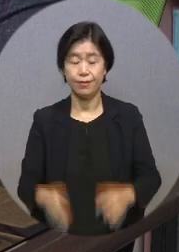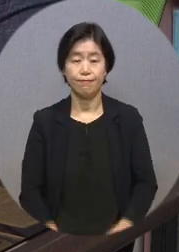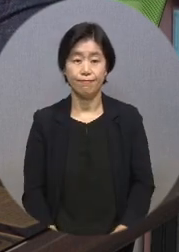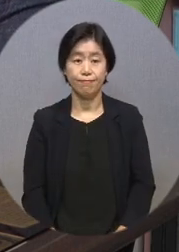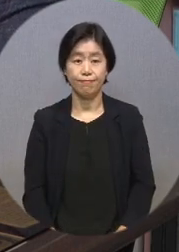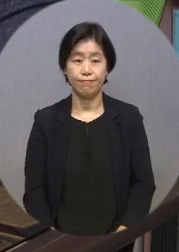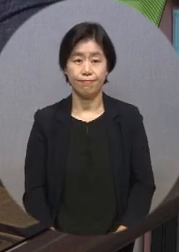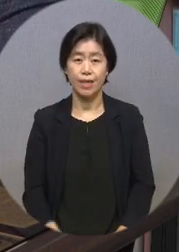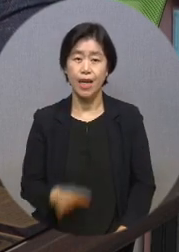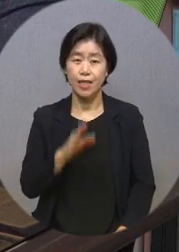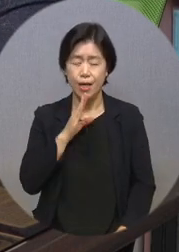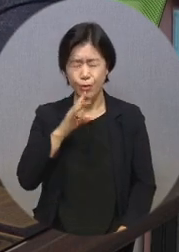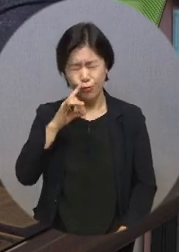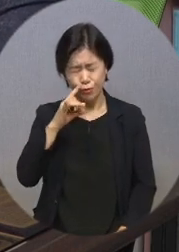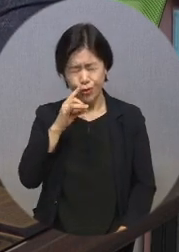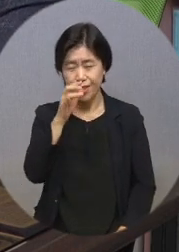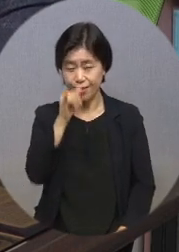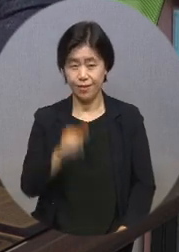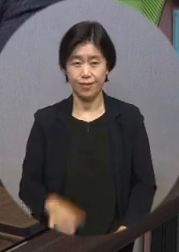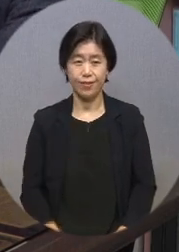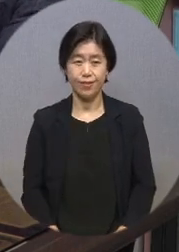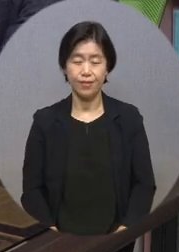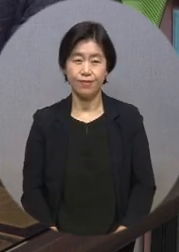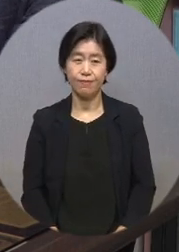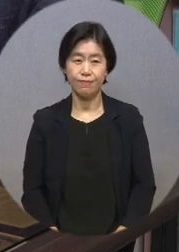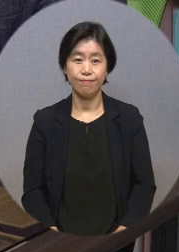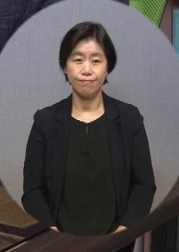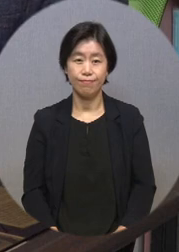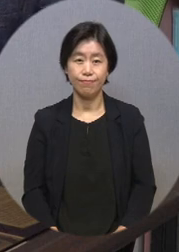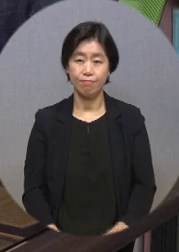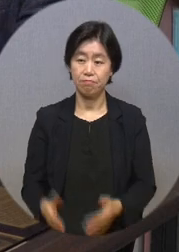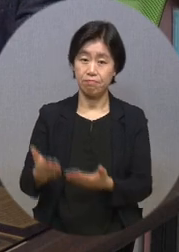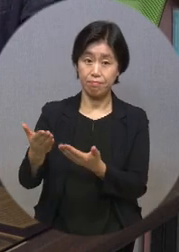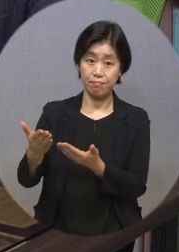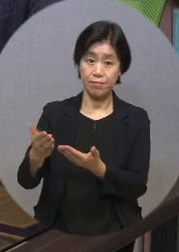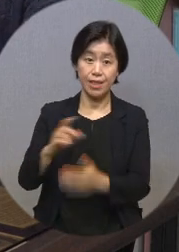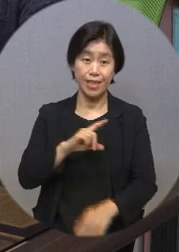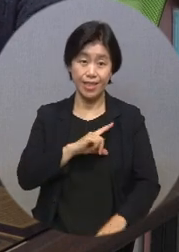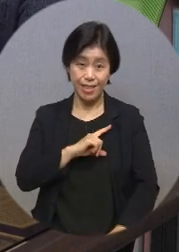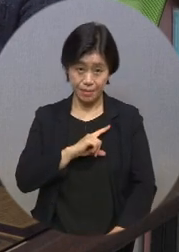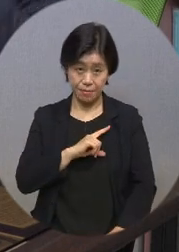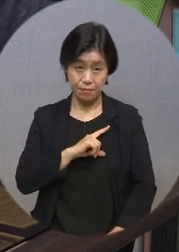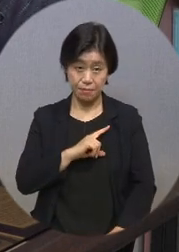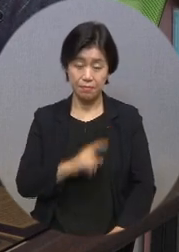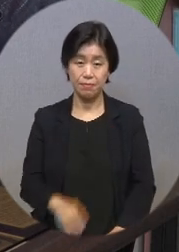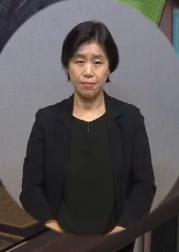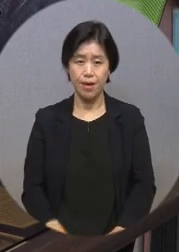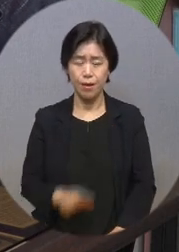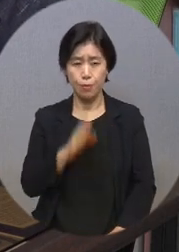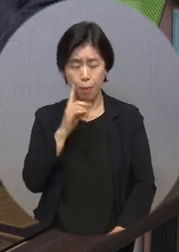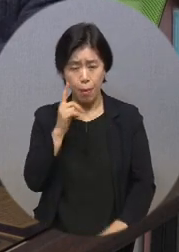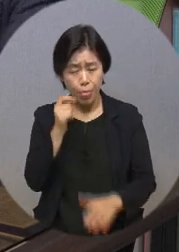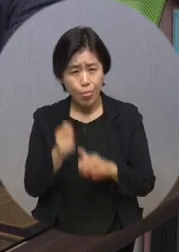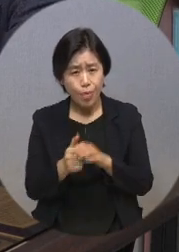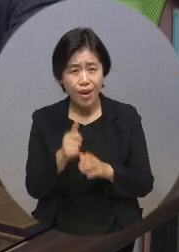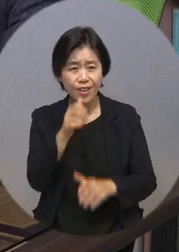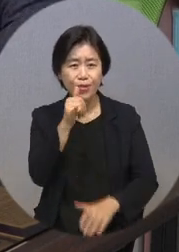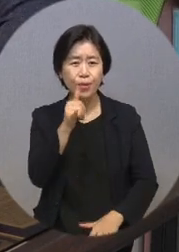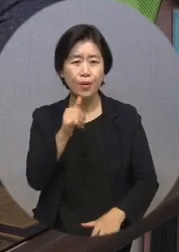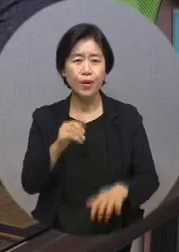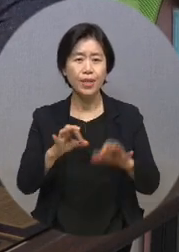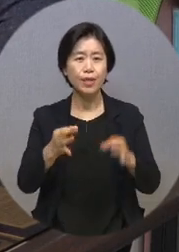그런데 정말 궁금한 게 있었어요. 그 김부유 회장님이신데요. 성이 좀